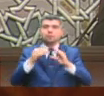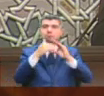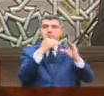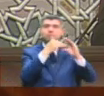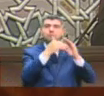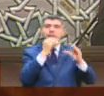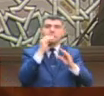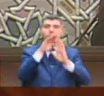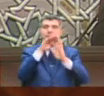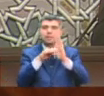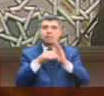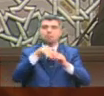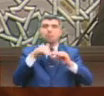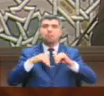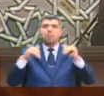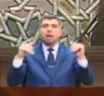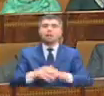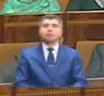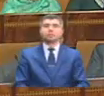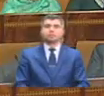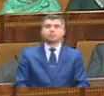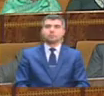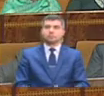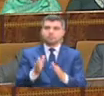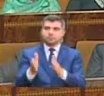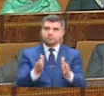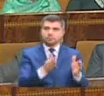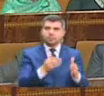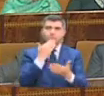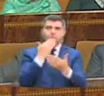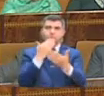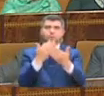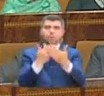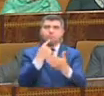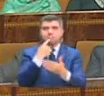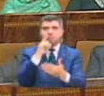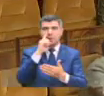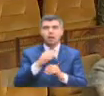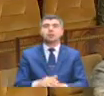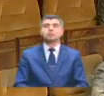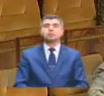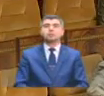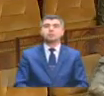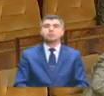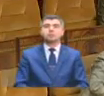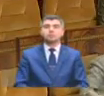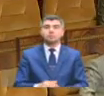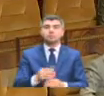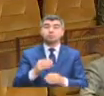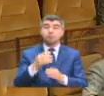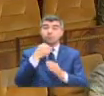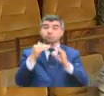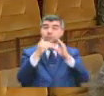المكتب، فلتتفضل. شكراً سيد رئيس. بسم الله الرحمن الرحيم. توصل مكتب